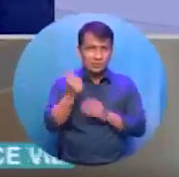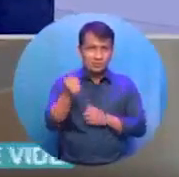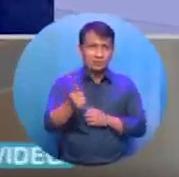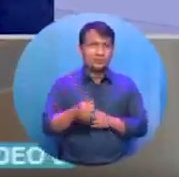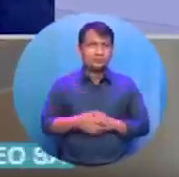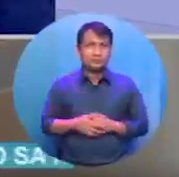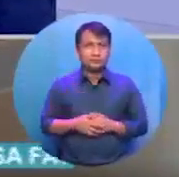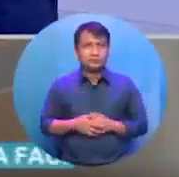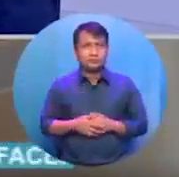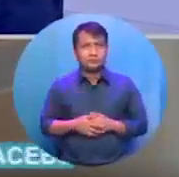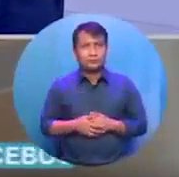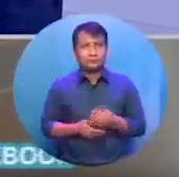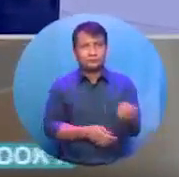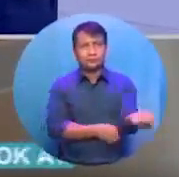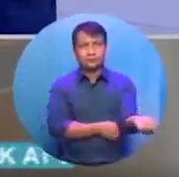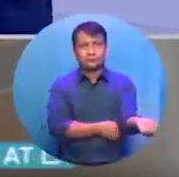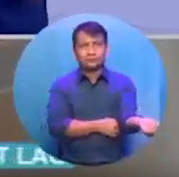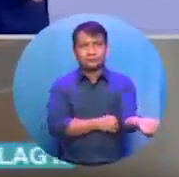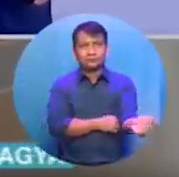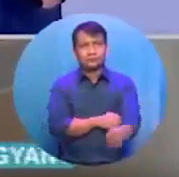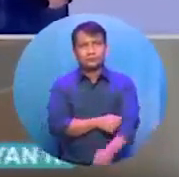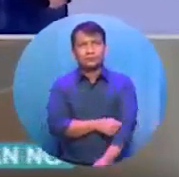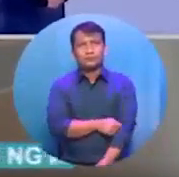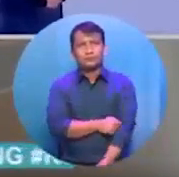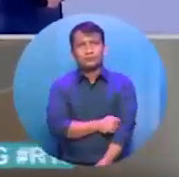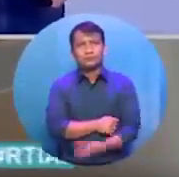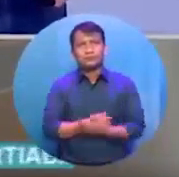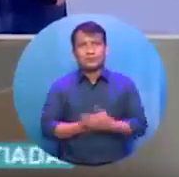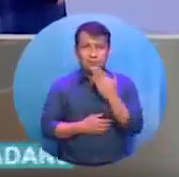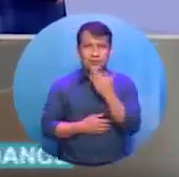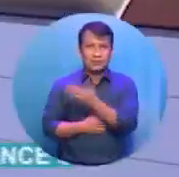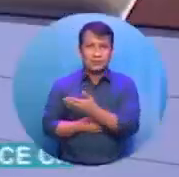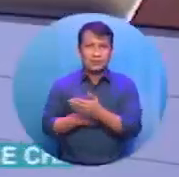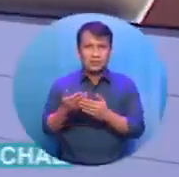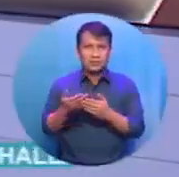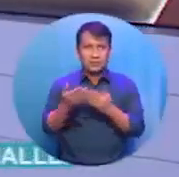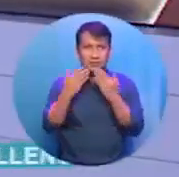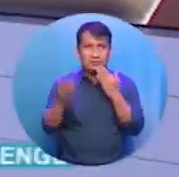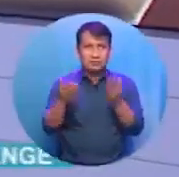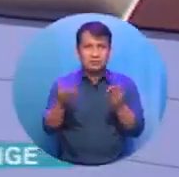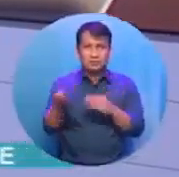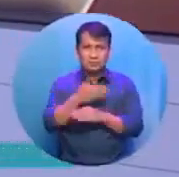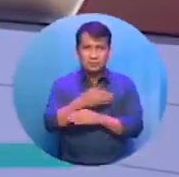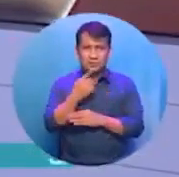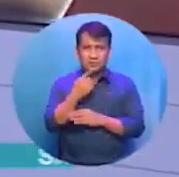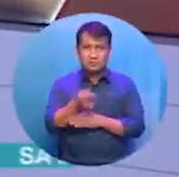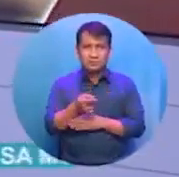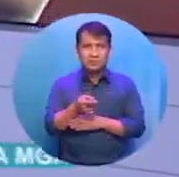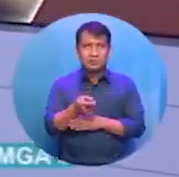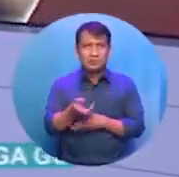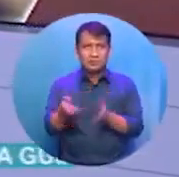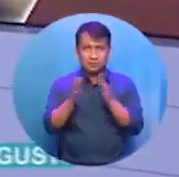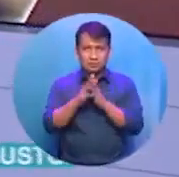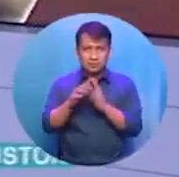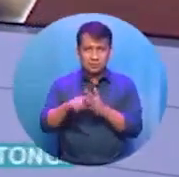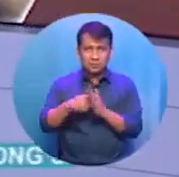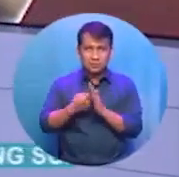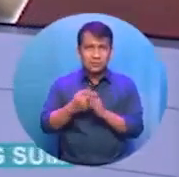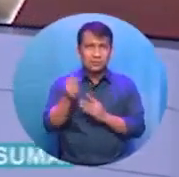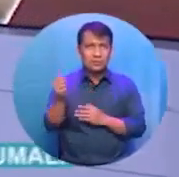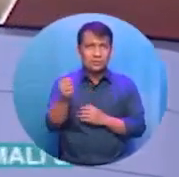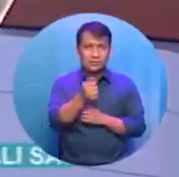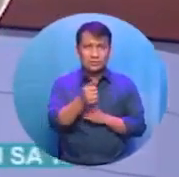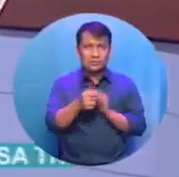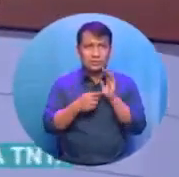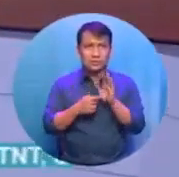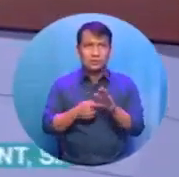Idol! Pero thank you, Kapitana Carol. Pero bago ang lahat, eh gusto kong umpisahan sa